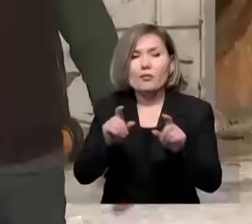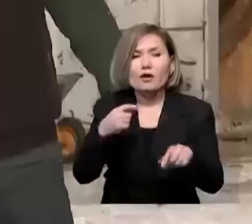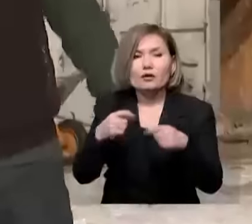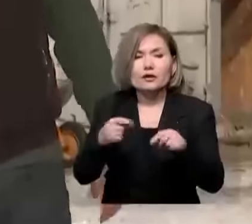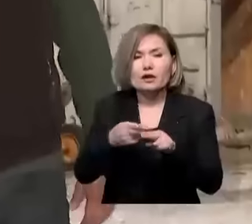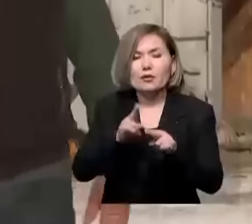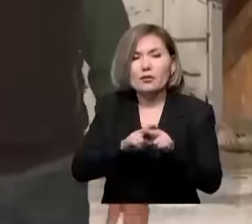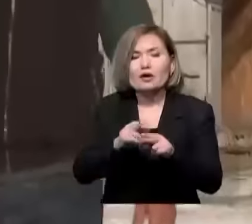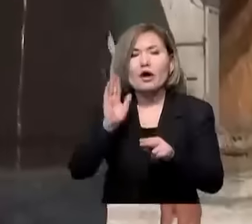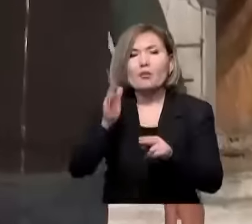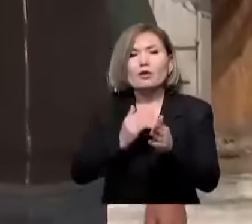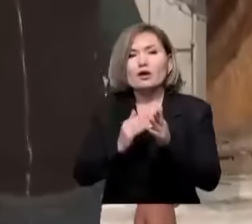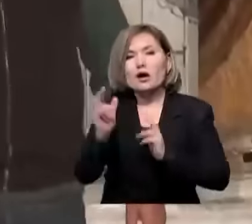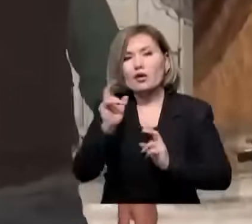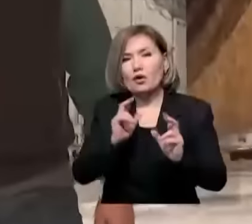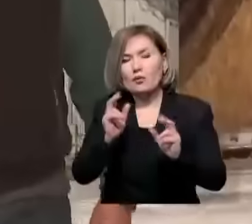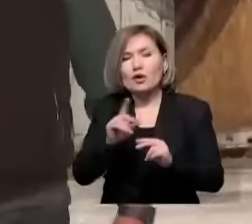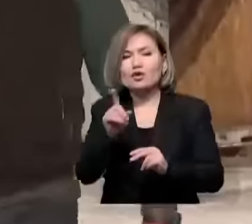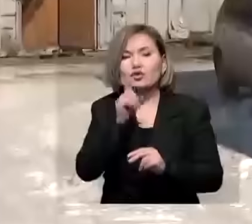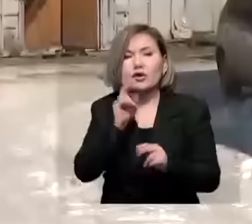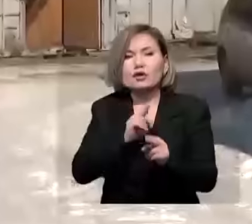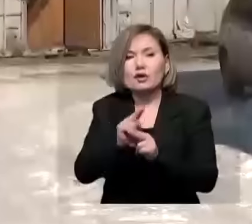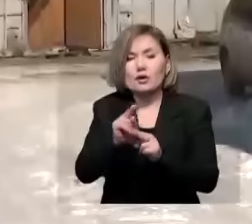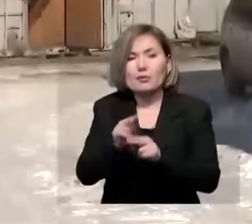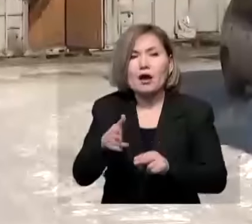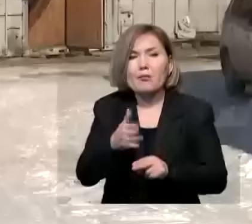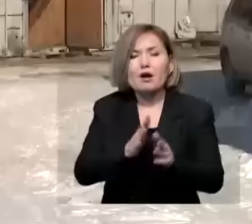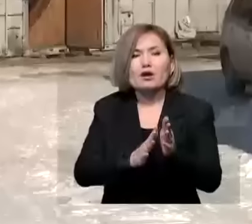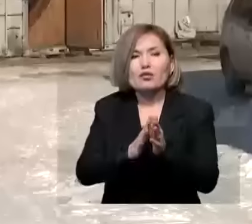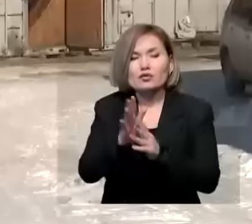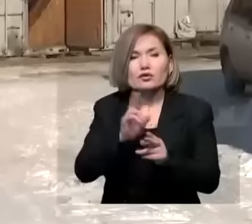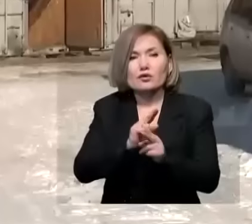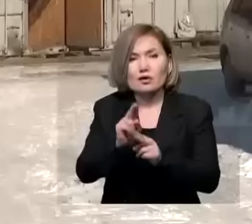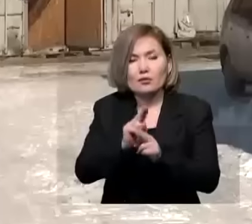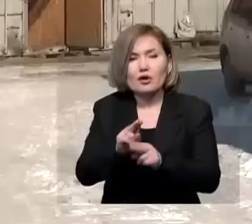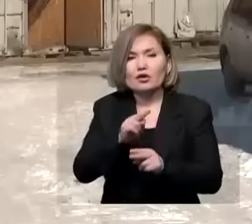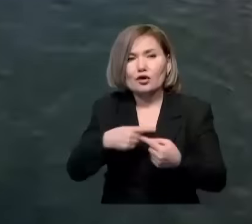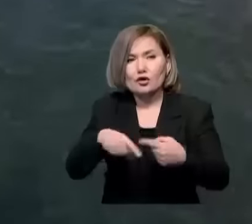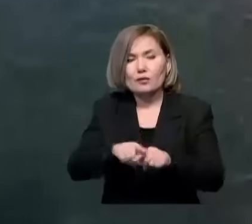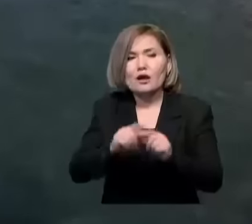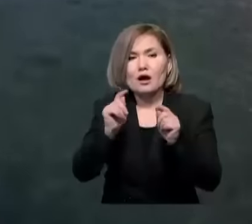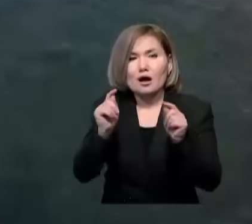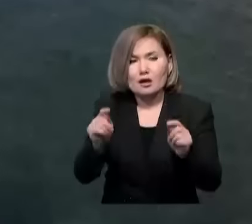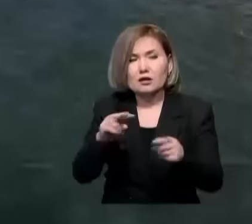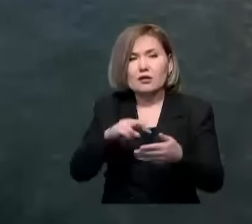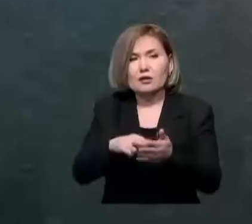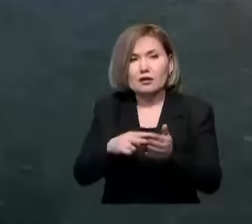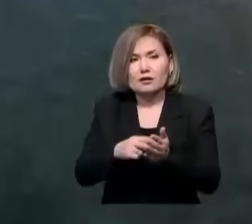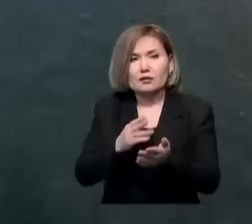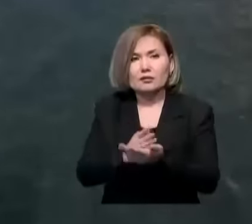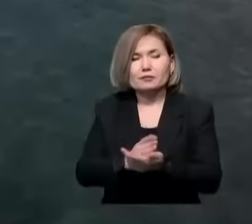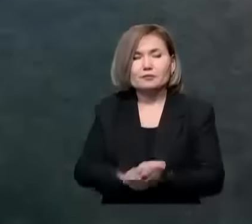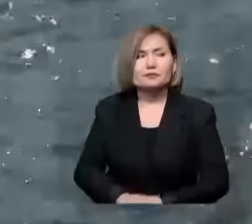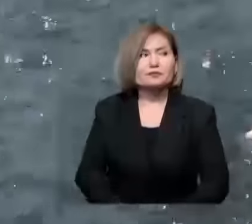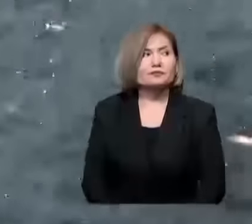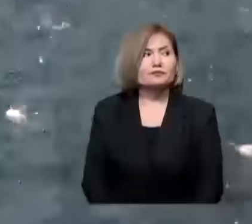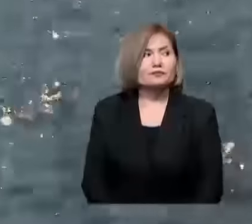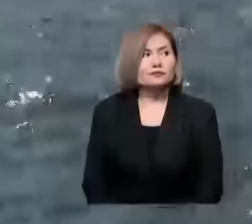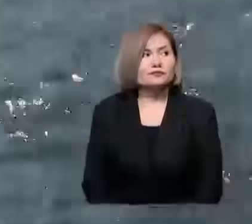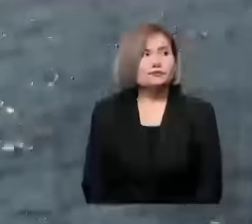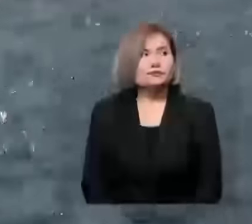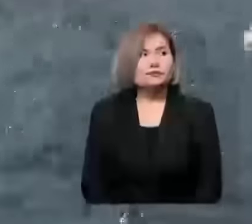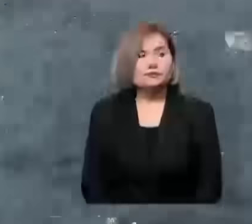балық шаруашылығына маман даярлайтын бөлімдер ашу мәселесін сұраймыз, деді балық өсірушілер. Ардақ Айбарұлы, Аят Дүйсенбаев, 24 кейзет,